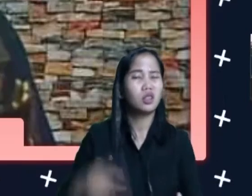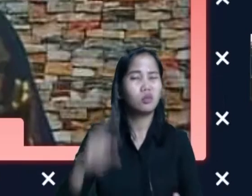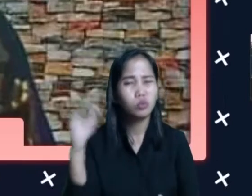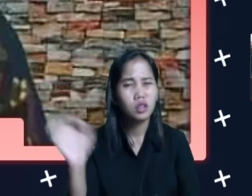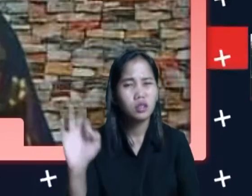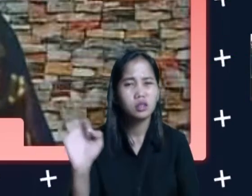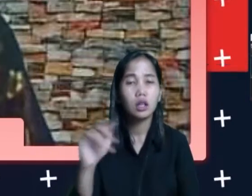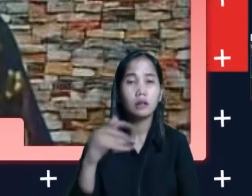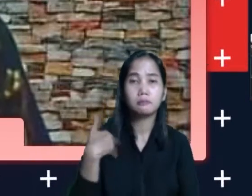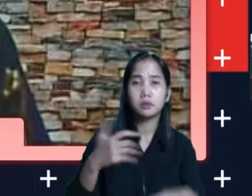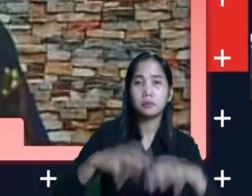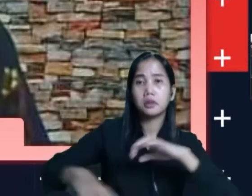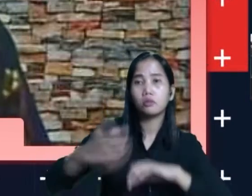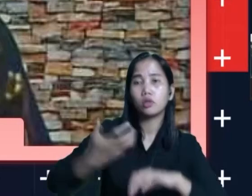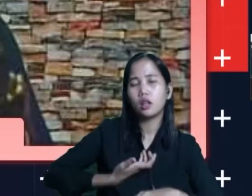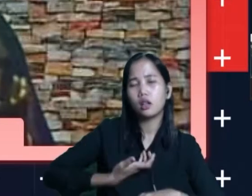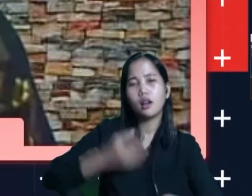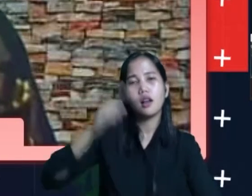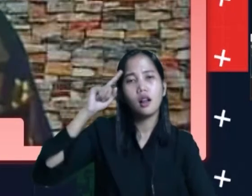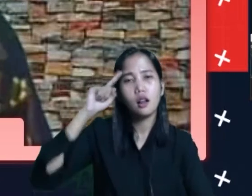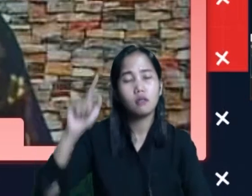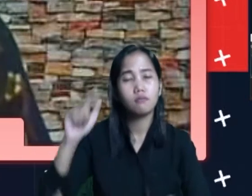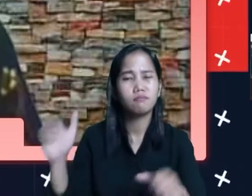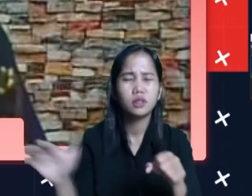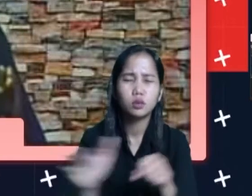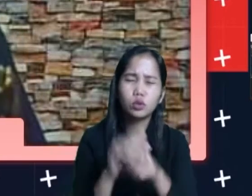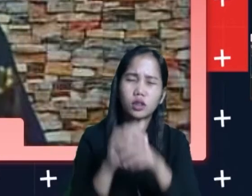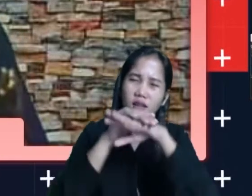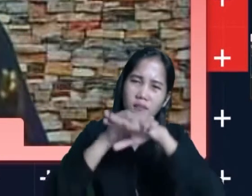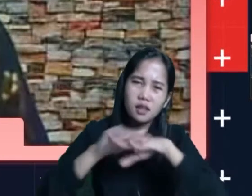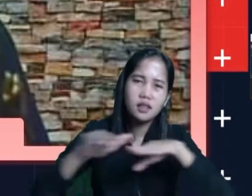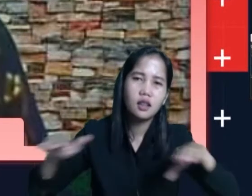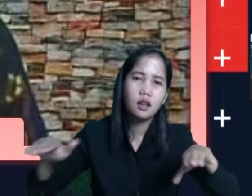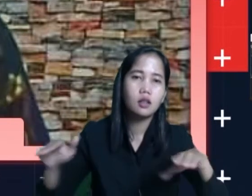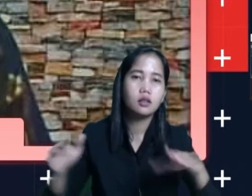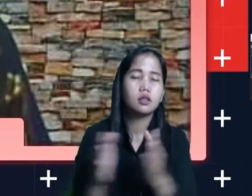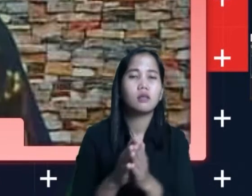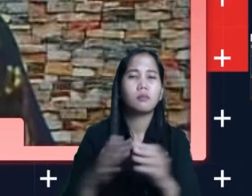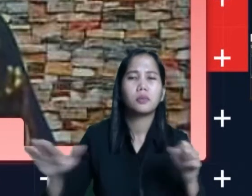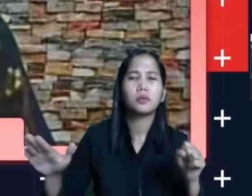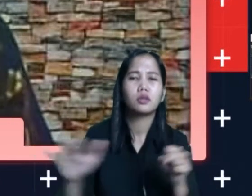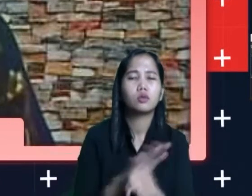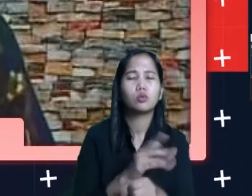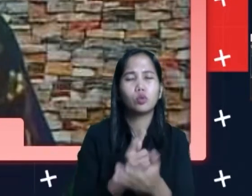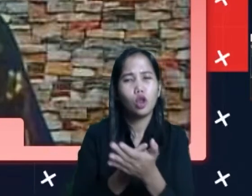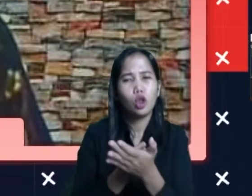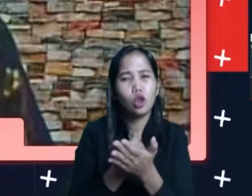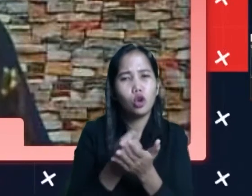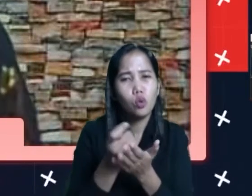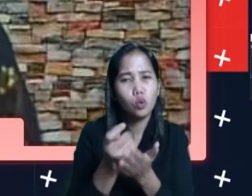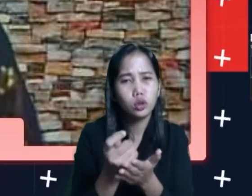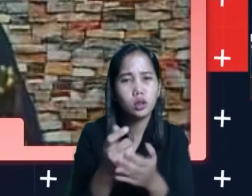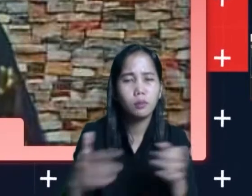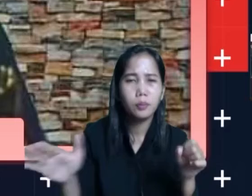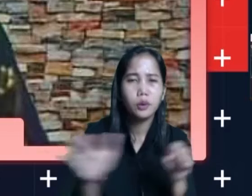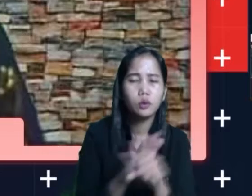damai sejahtera dan penuh dengan ketulusan dan penuh dengan iman dan penyerahan, kalau ia